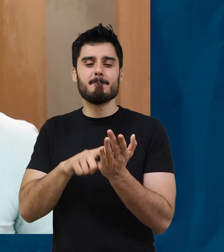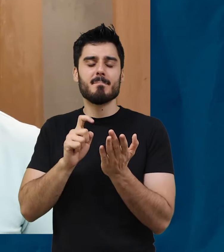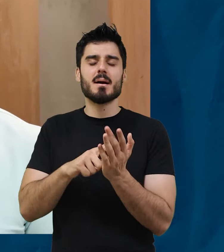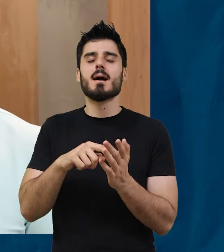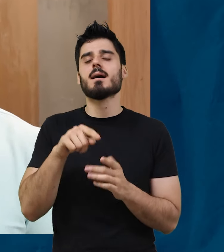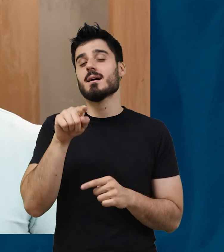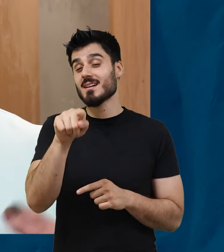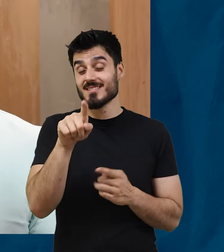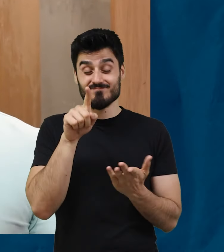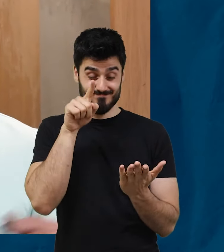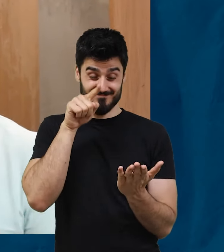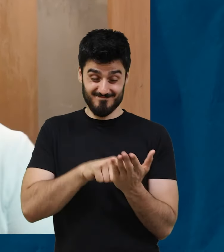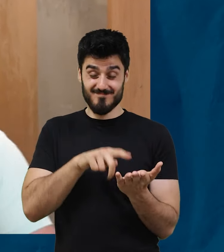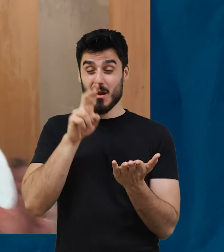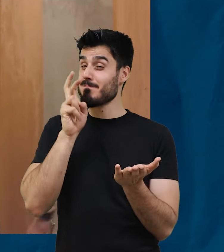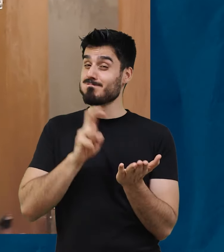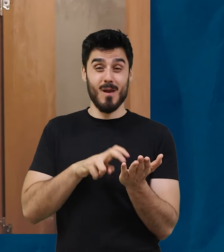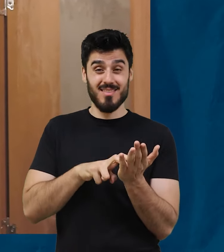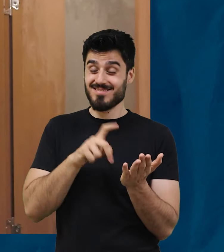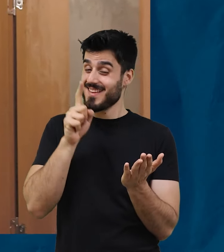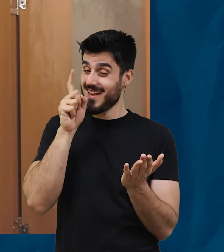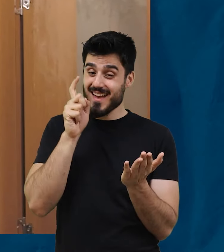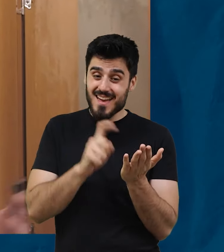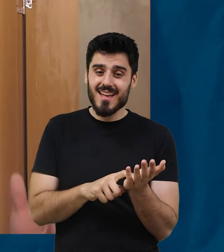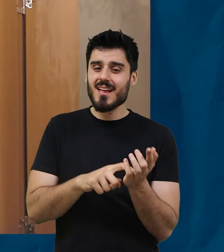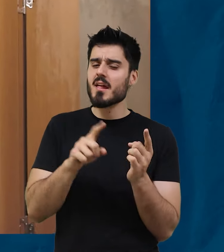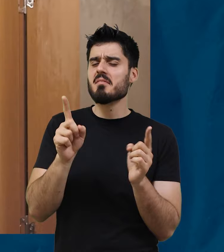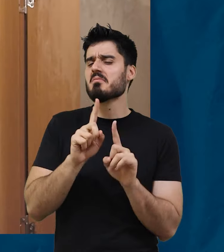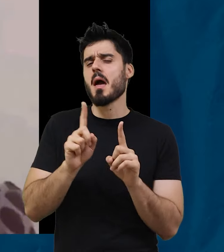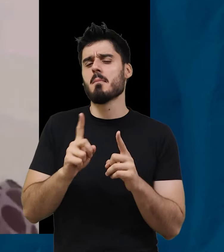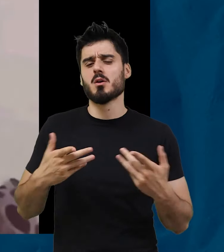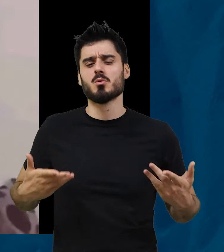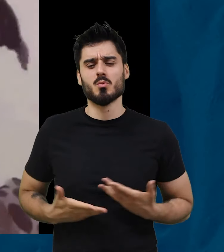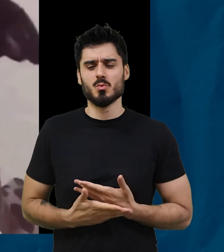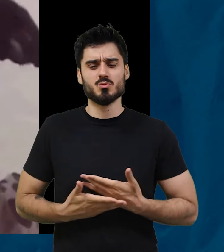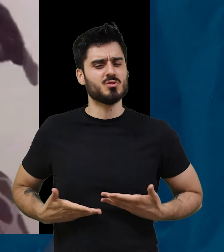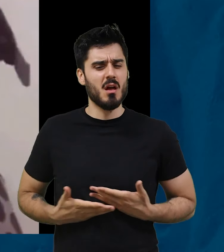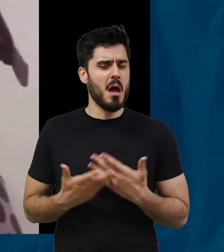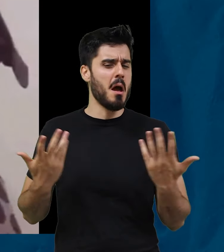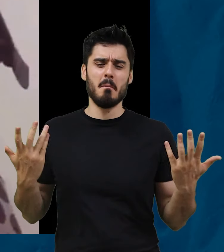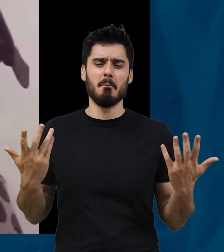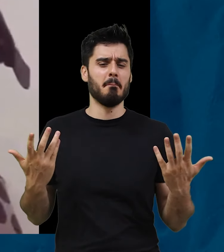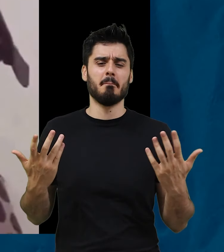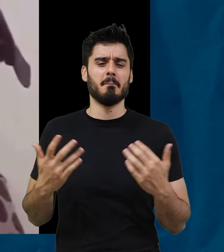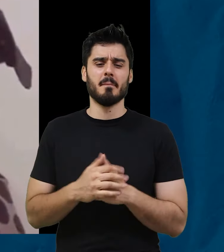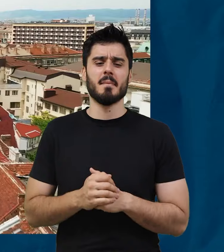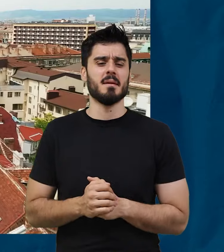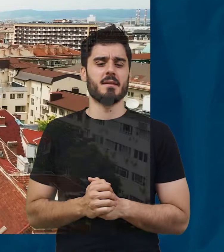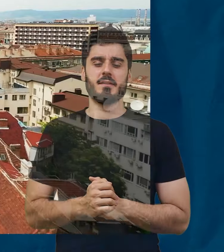Ask Please и макар да не съм натис английския, той даже не ми е и необходим.